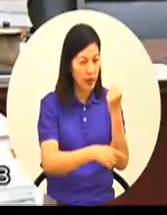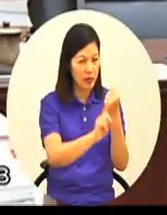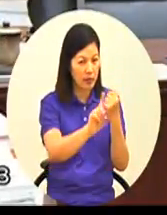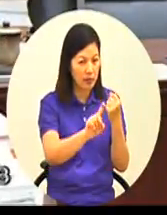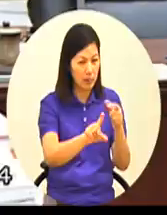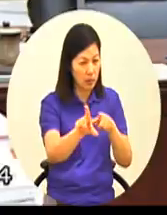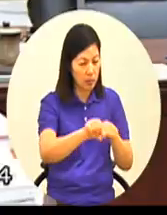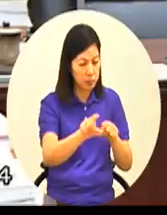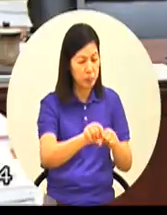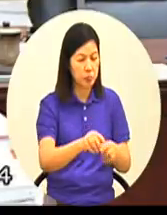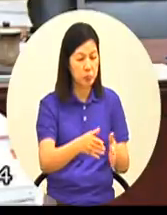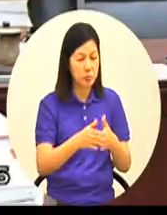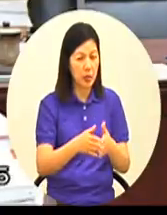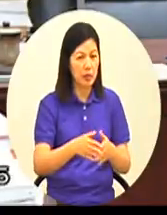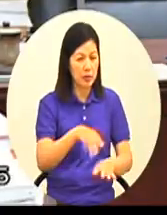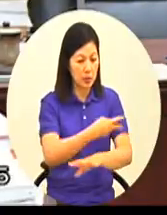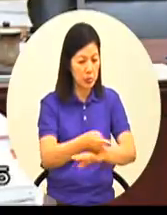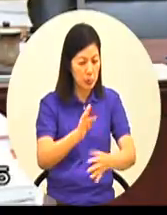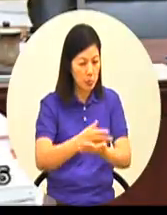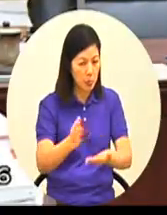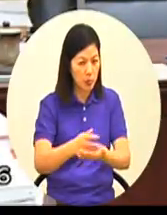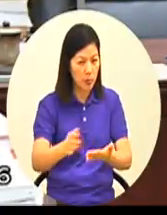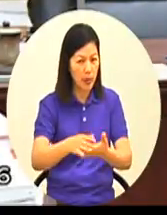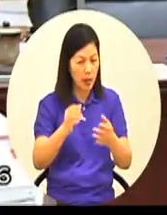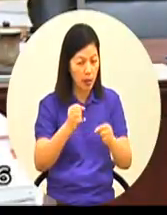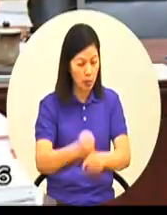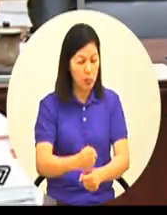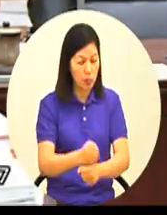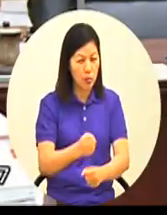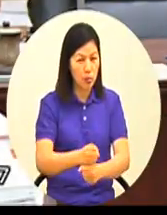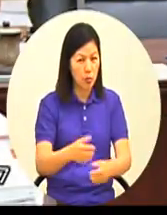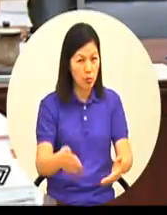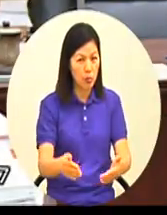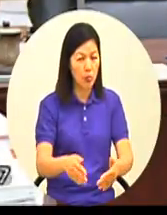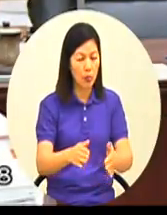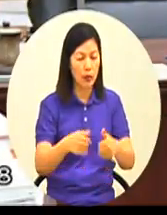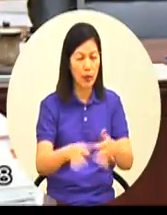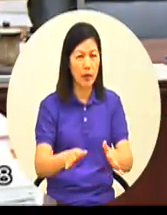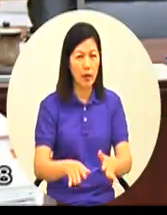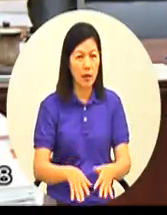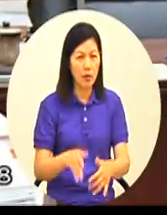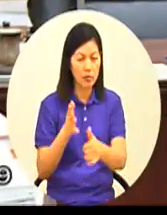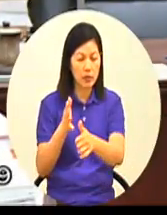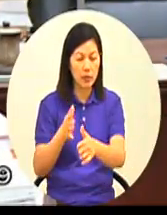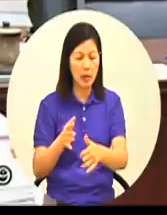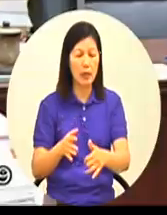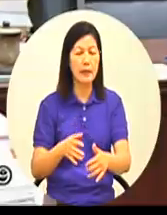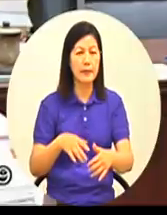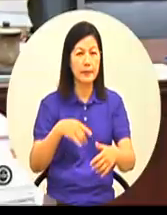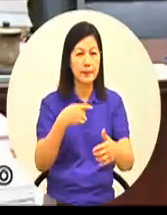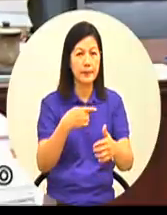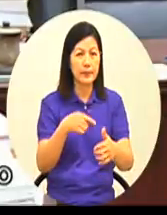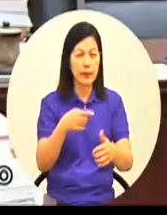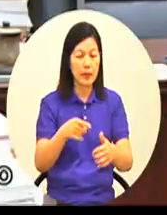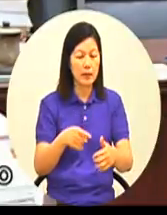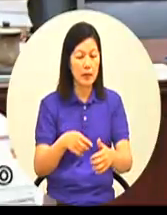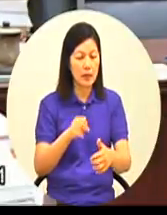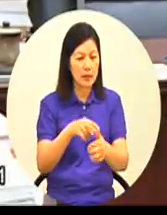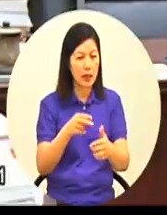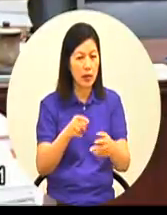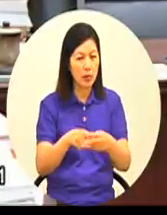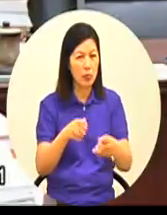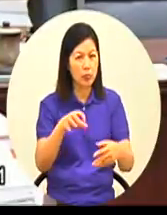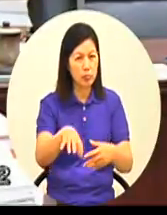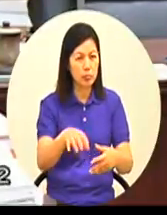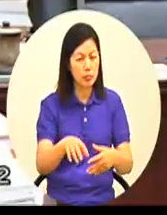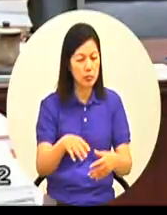不是有需要做排水。那我问交通局跟阳公署，我们现在好像也没有，目前没有这种强制法规，尤其有些